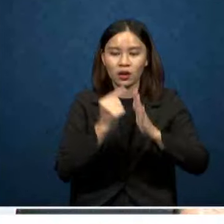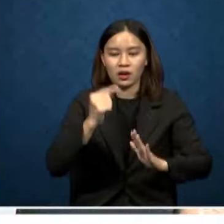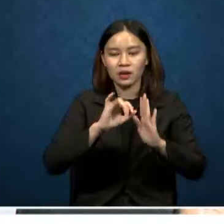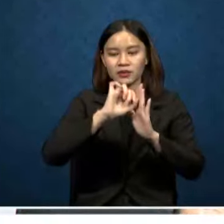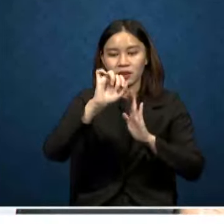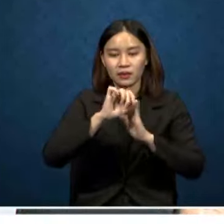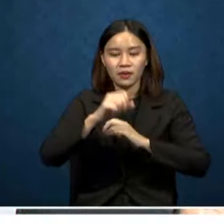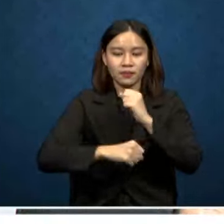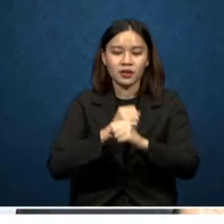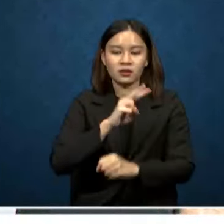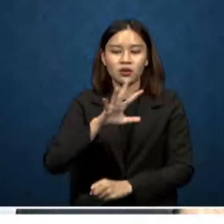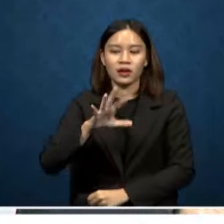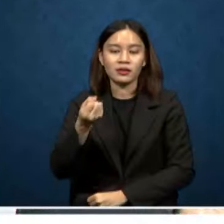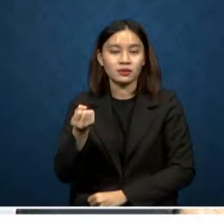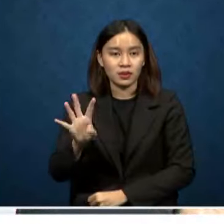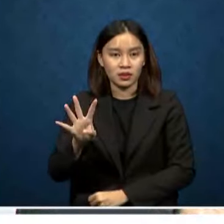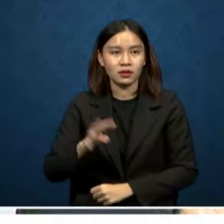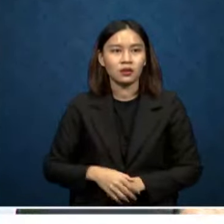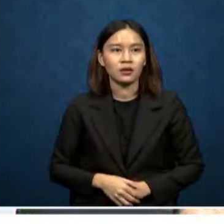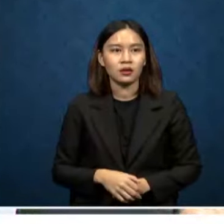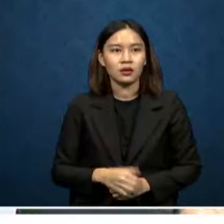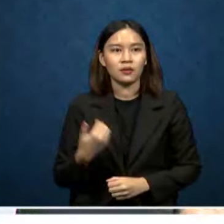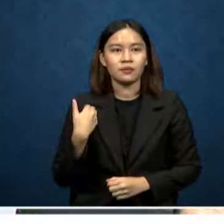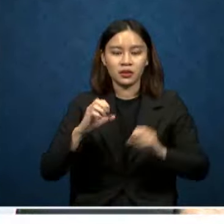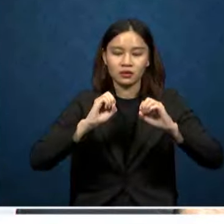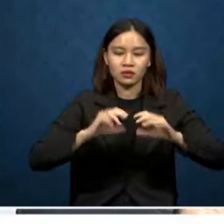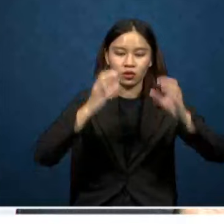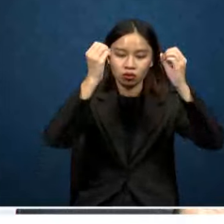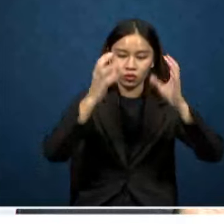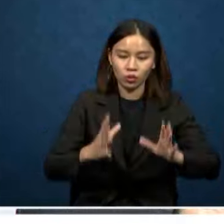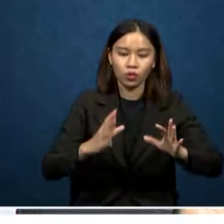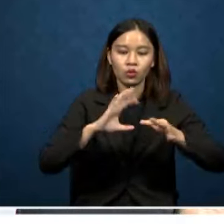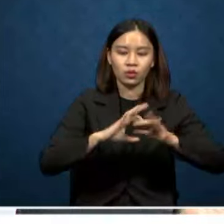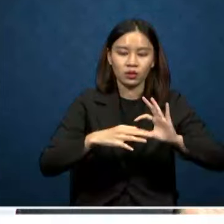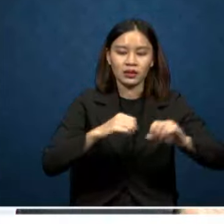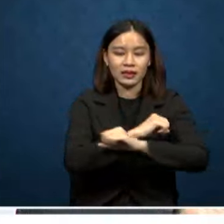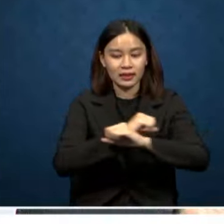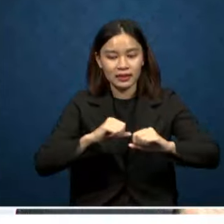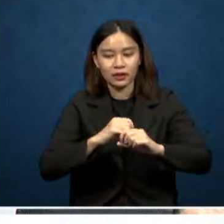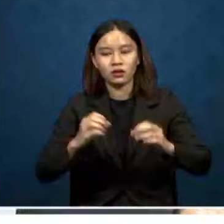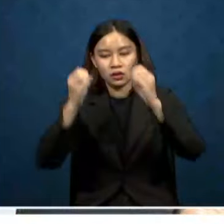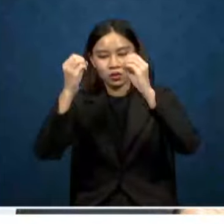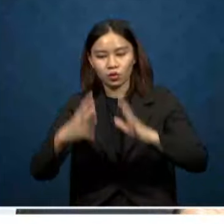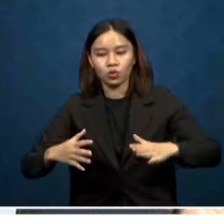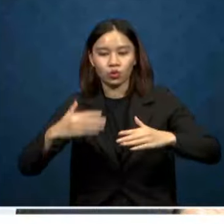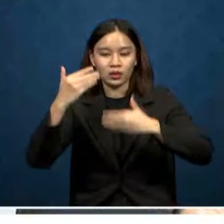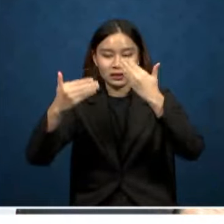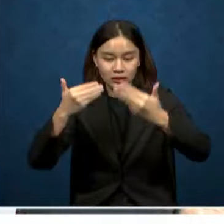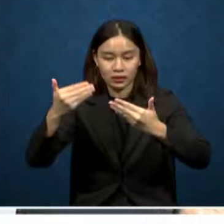2514ฮะผลิตครูพลศึกษาครูศึกศึกษาและก็ครู